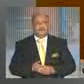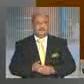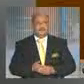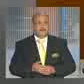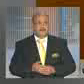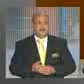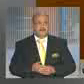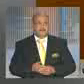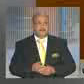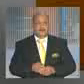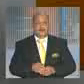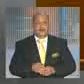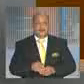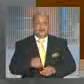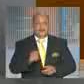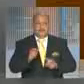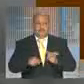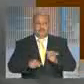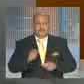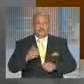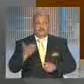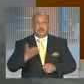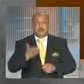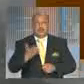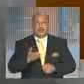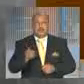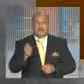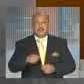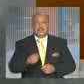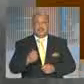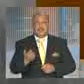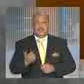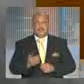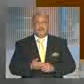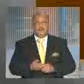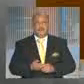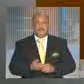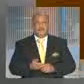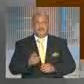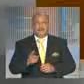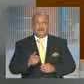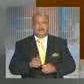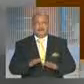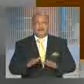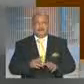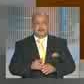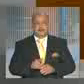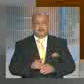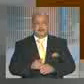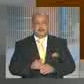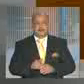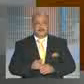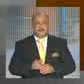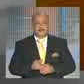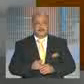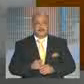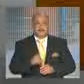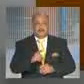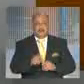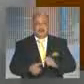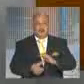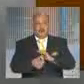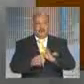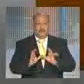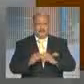كان القيام بدراسة على مستوى محلي وجهوي بالجهة باش نقدموا ملف تقني باش